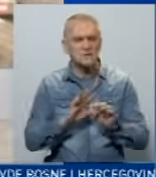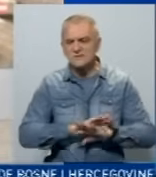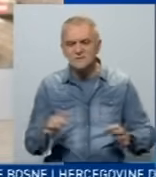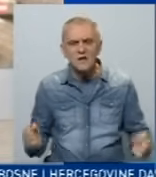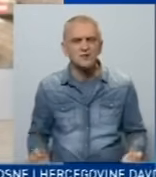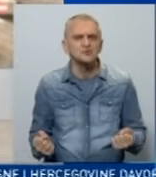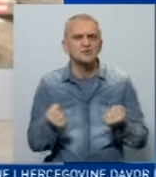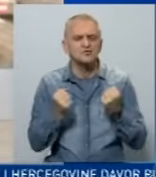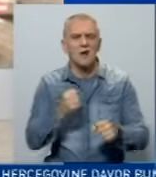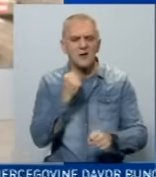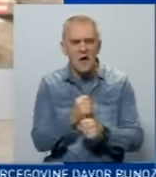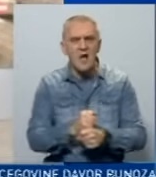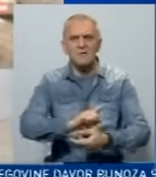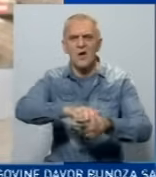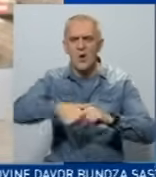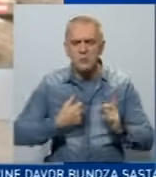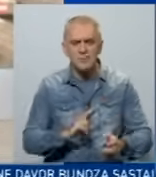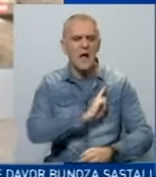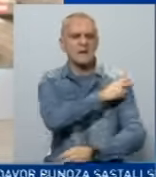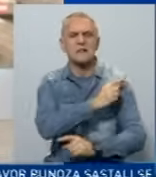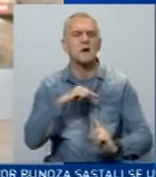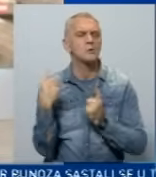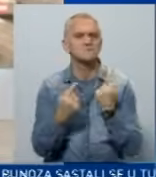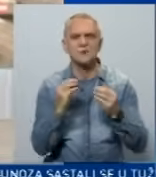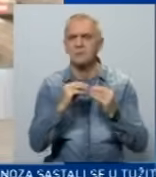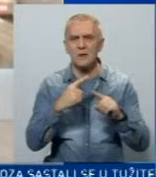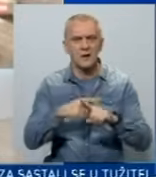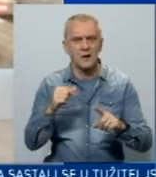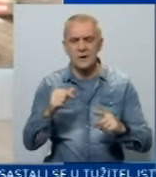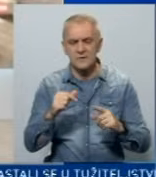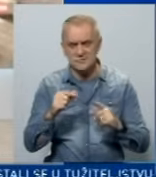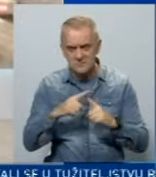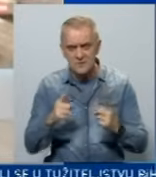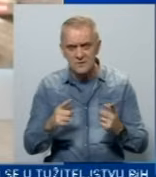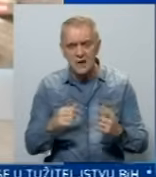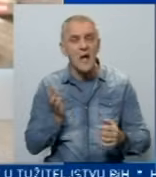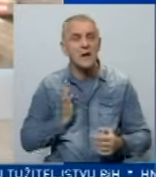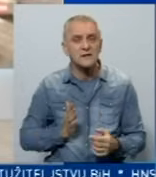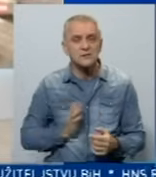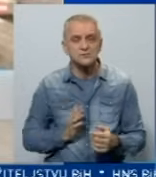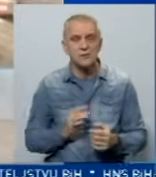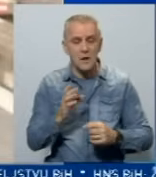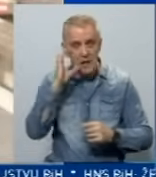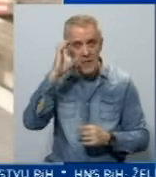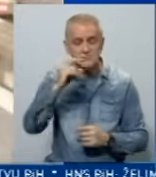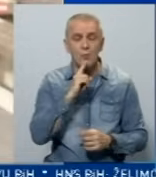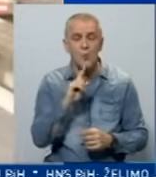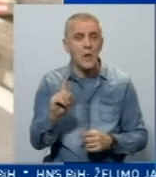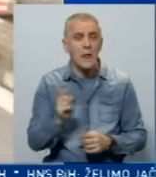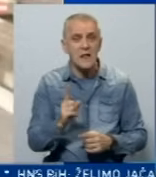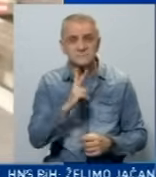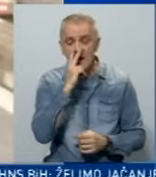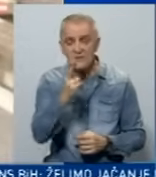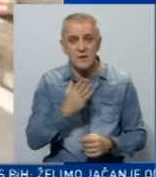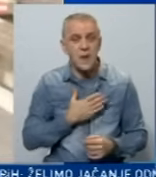rada, opreme i generalne situacije u BHRT-u. Naravno, građani su ti gledaoci koji ne smiju da vide